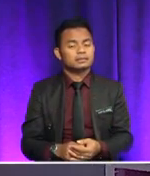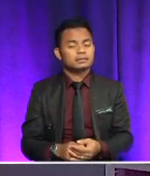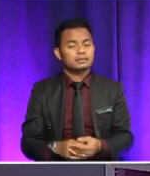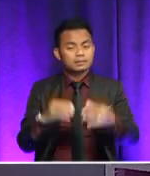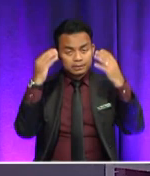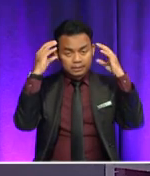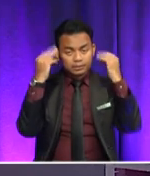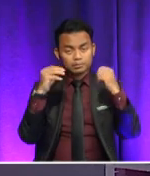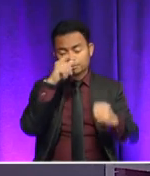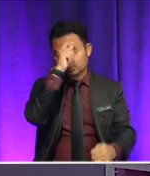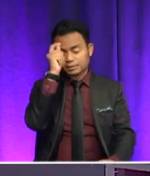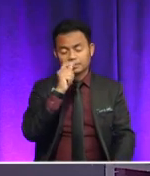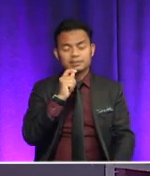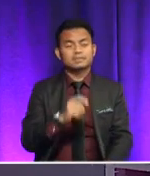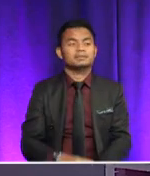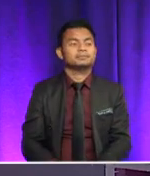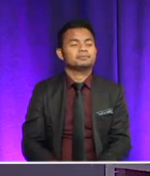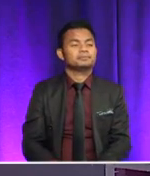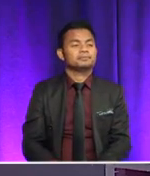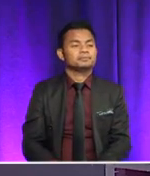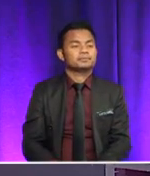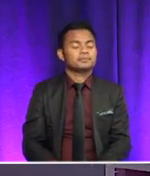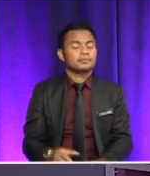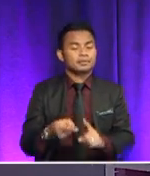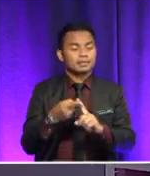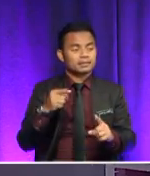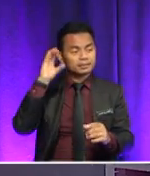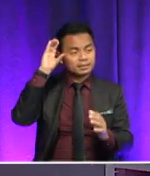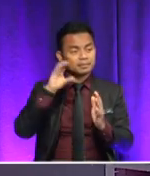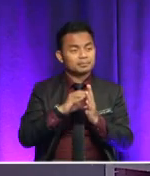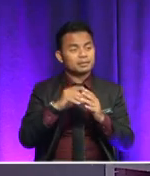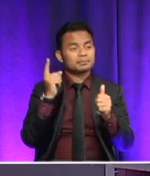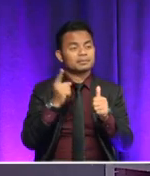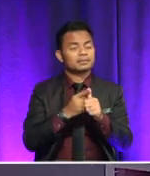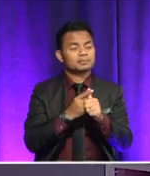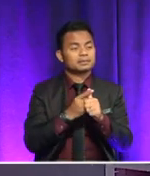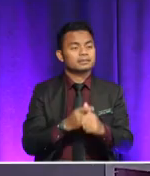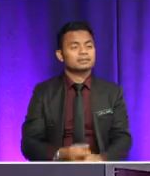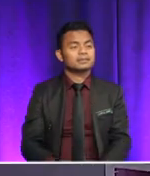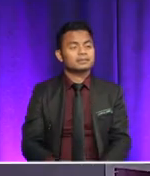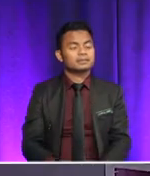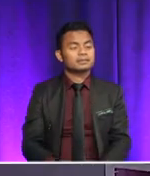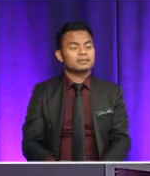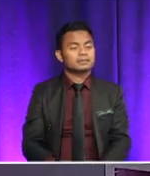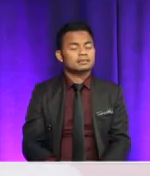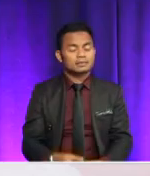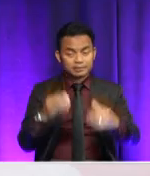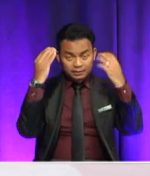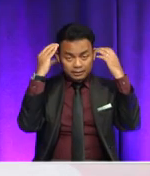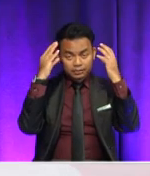murid saya daripada gambar yang pertama ini gambar pertama ini cek gu Linda